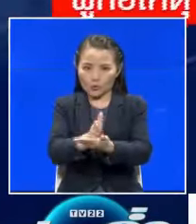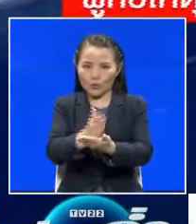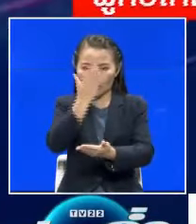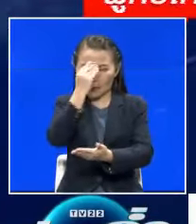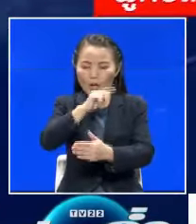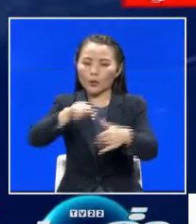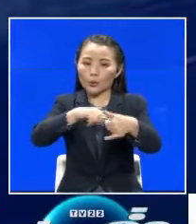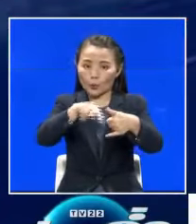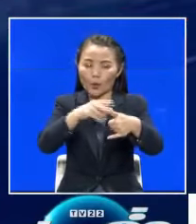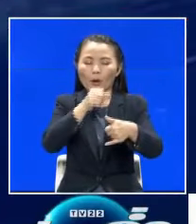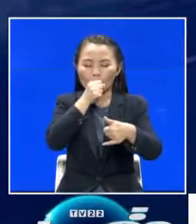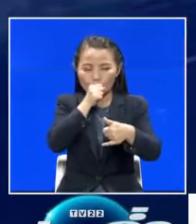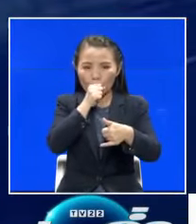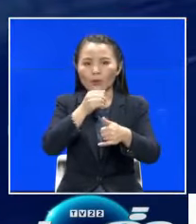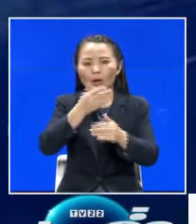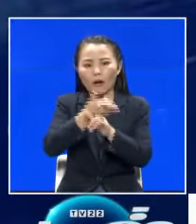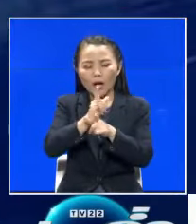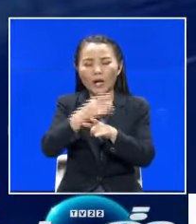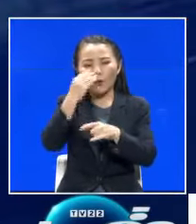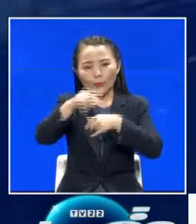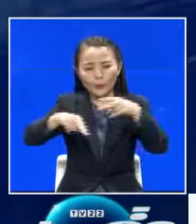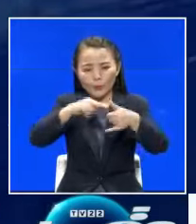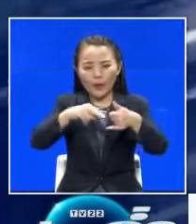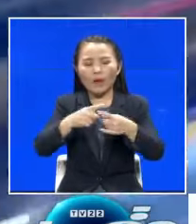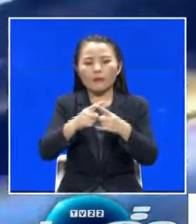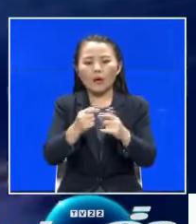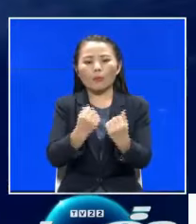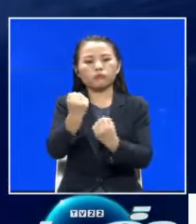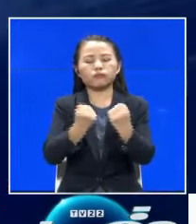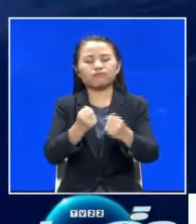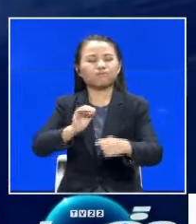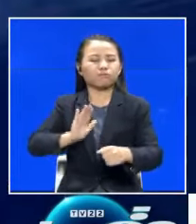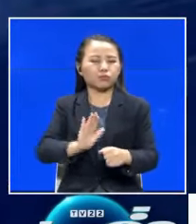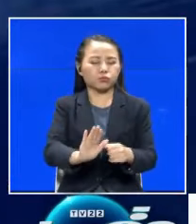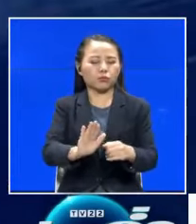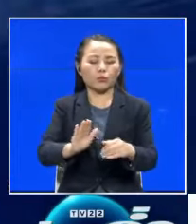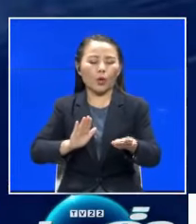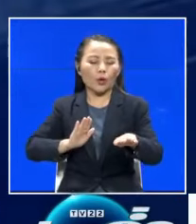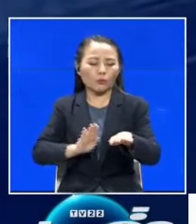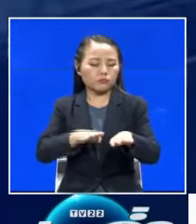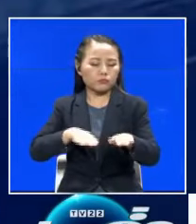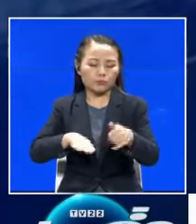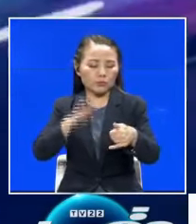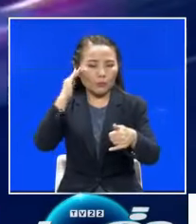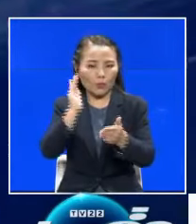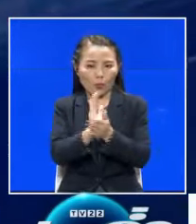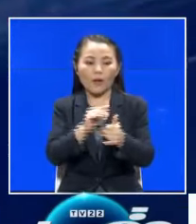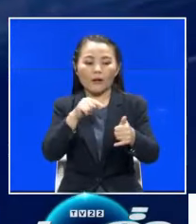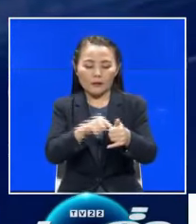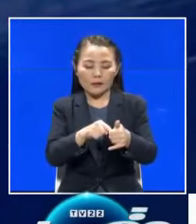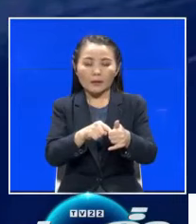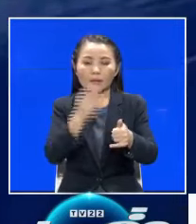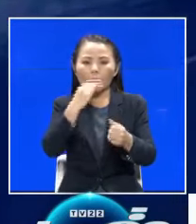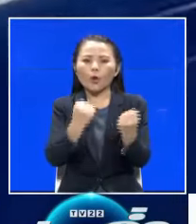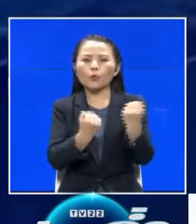ตรวจปริมาณแอลกอฮอล์แต่นายคุณากรไม่หยุดเร่งเครื่องพุ่งเข้าชนจ่าสิบตำรวจณัฐพงศ์ที่กำลังทำ